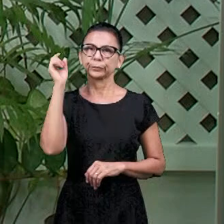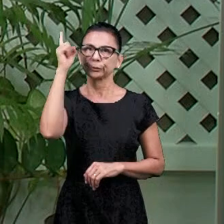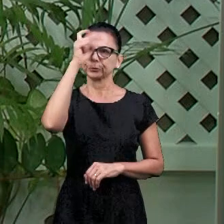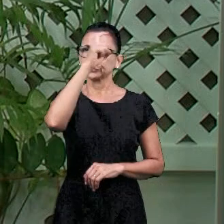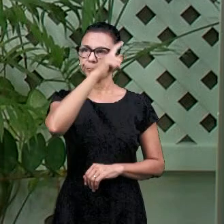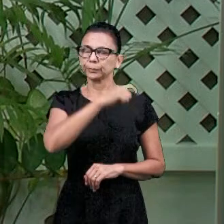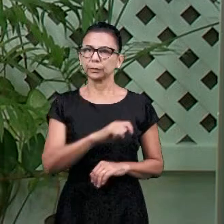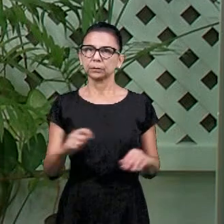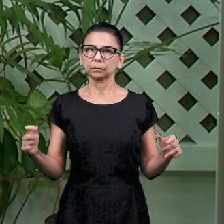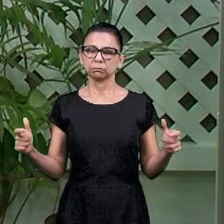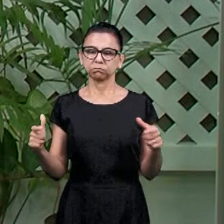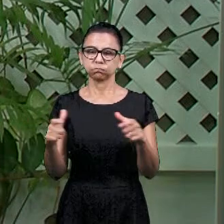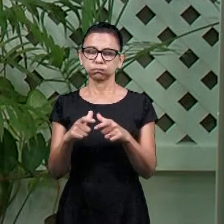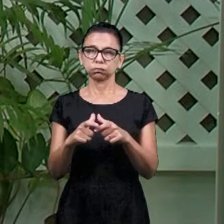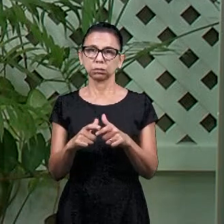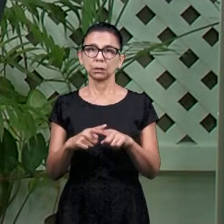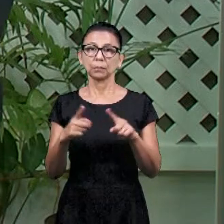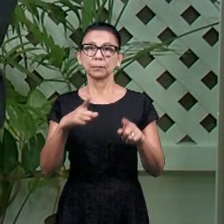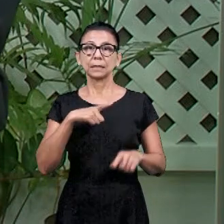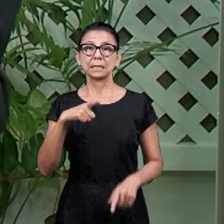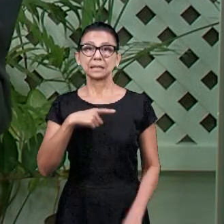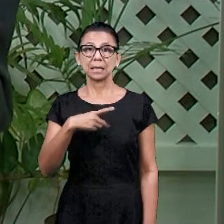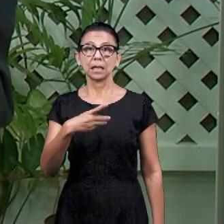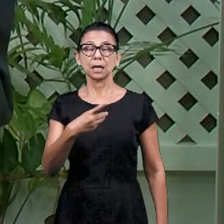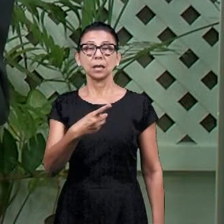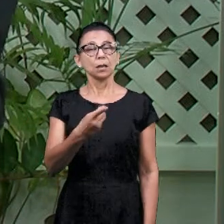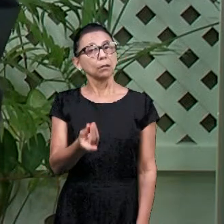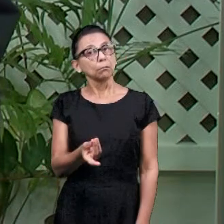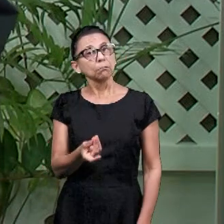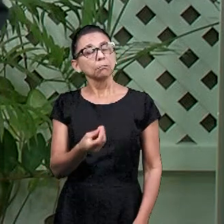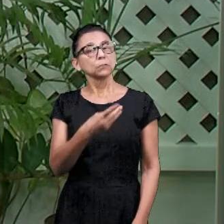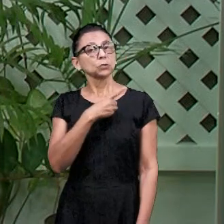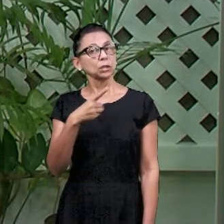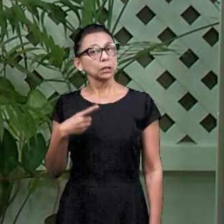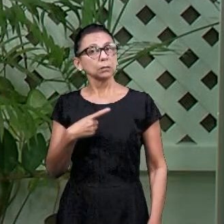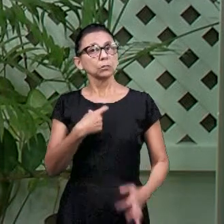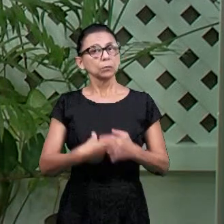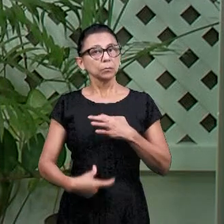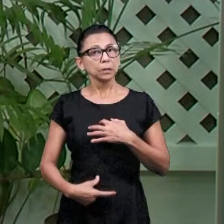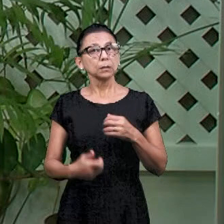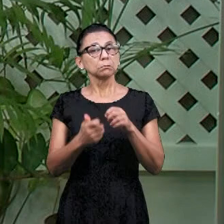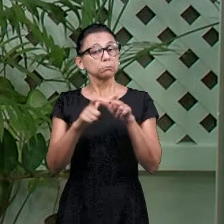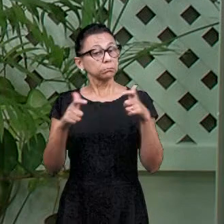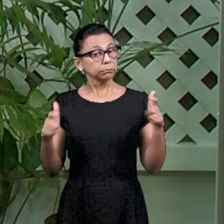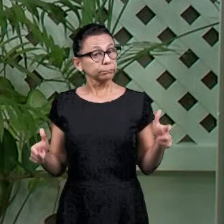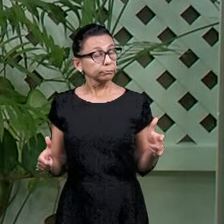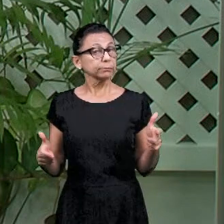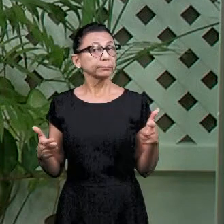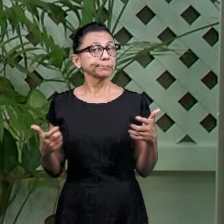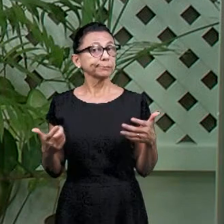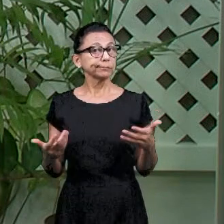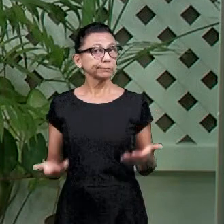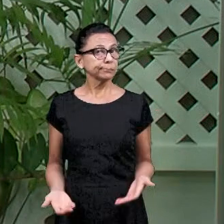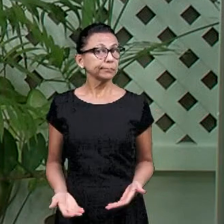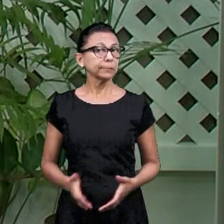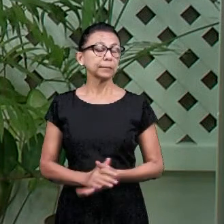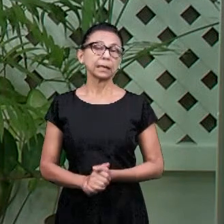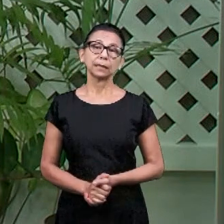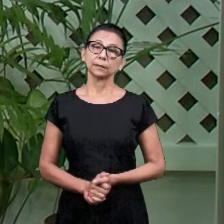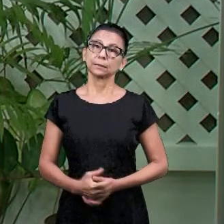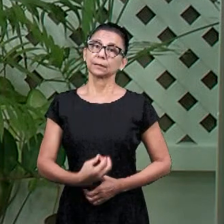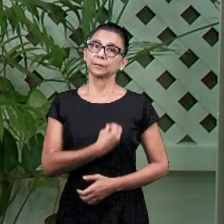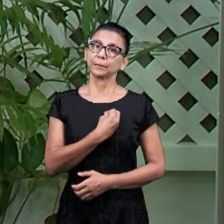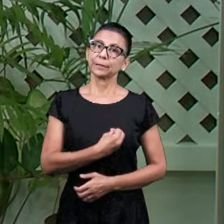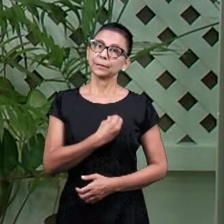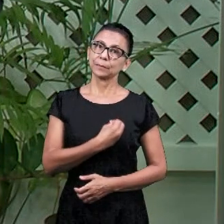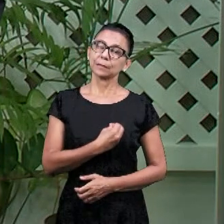retard, sans besoin. Le Maranhão, il y a des pasteurs, des ouvriers, un nombre suffisant. Et nous pouvons dire,